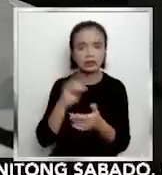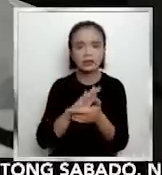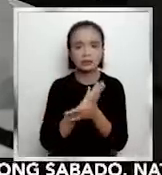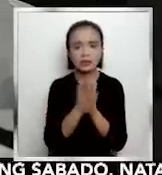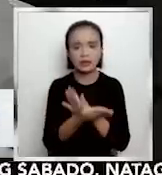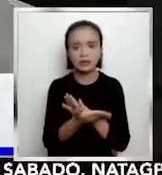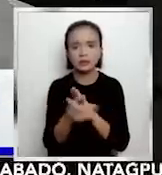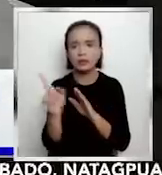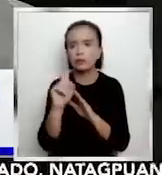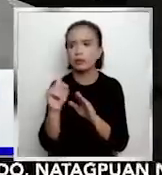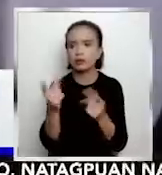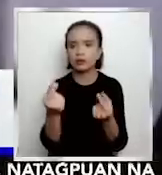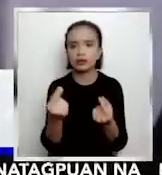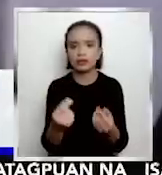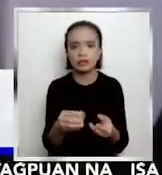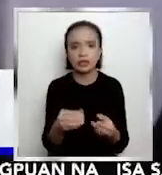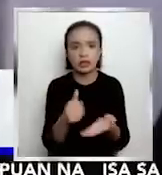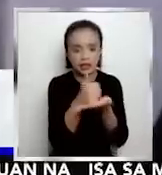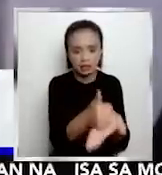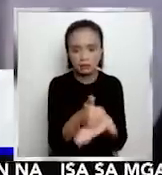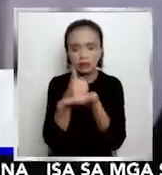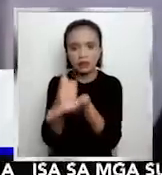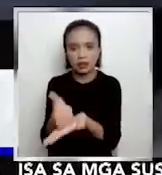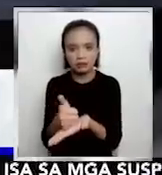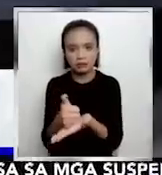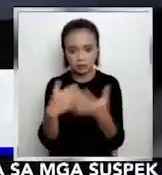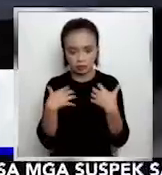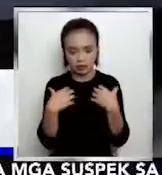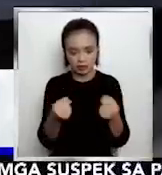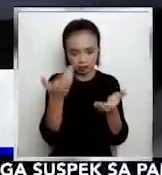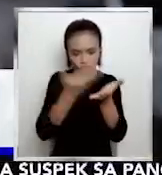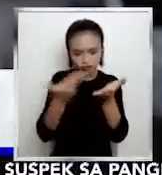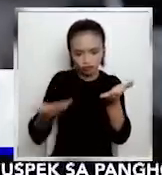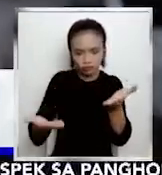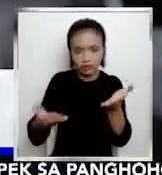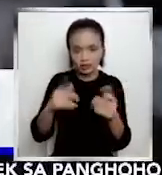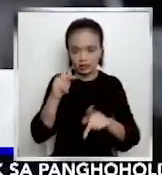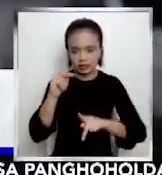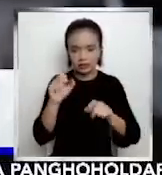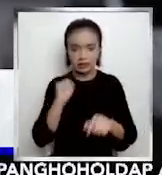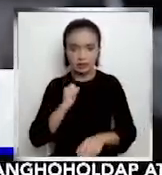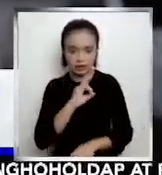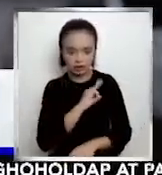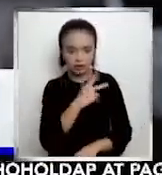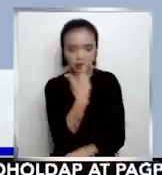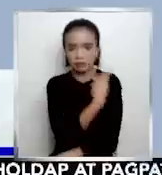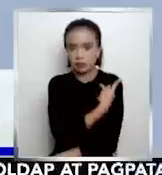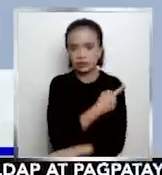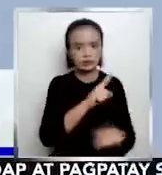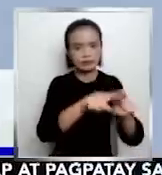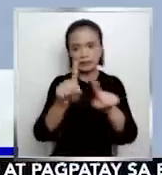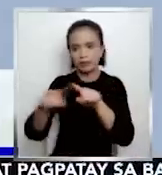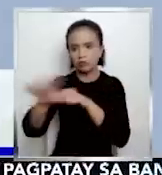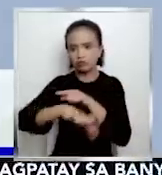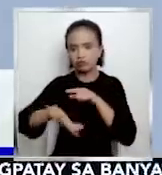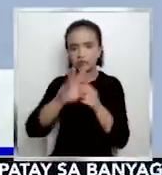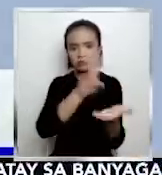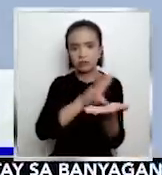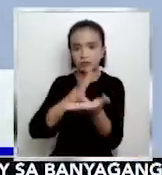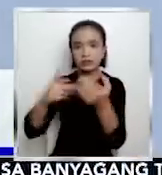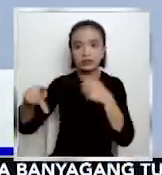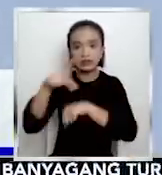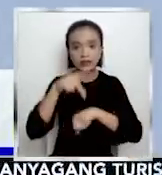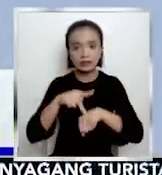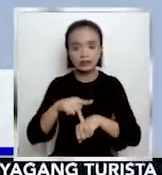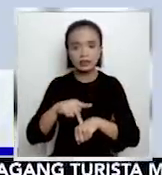paghahatid ng mga medical supply, equipment, personnel at mga bakuna sa iba't ibang panig ng bansa. Nagtapos ang kanyang buhay